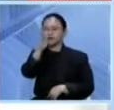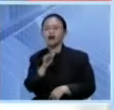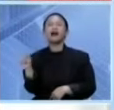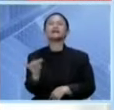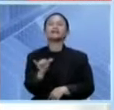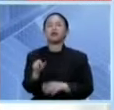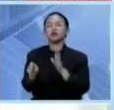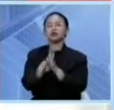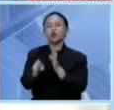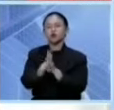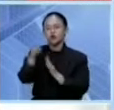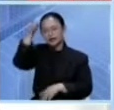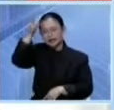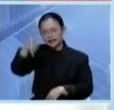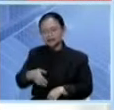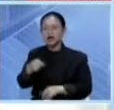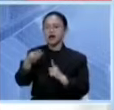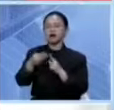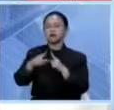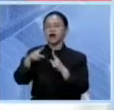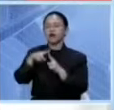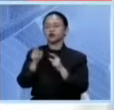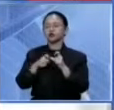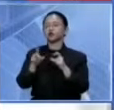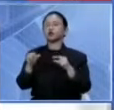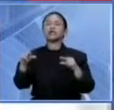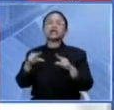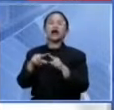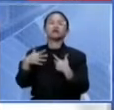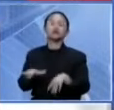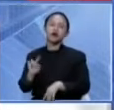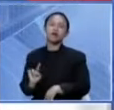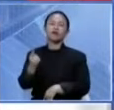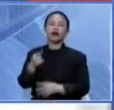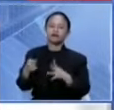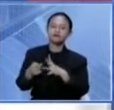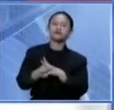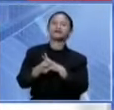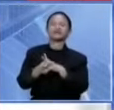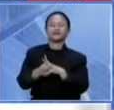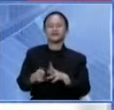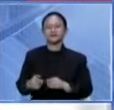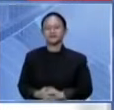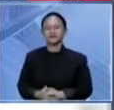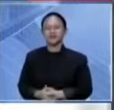warga desa Batu Suya memilih calon pemimpin yang tentunya amanah.